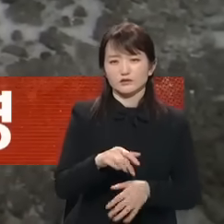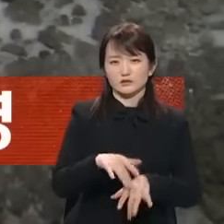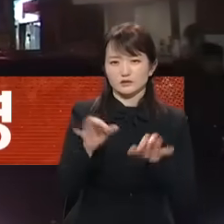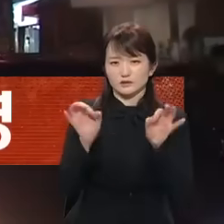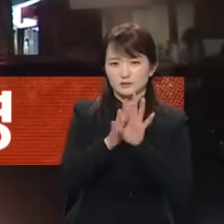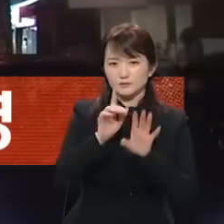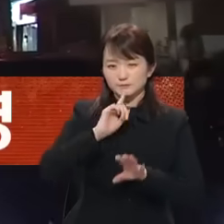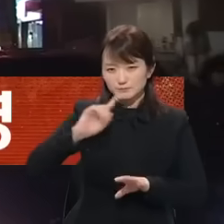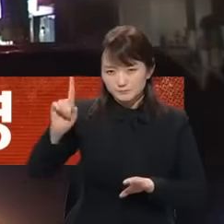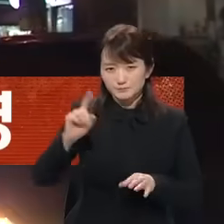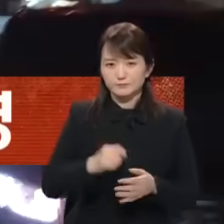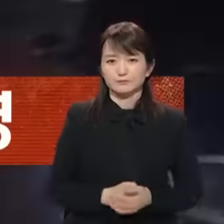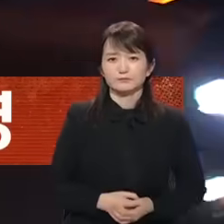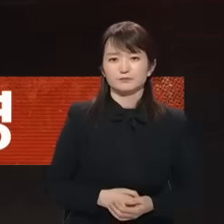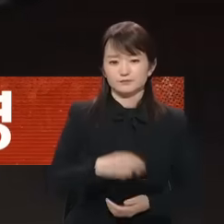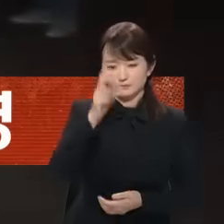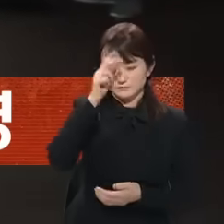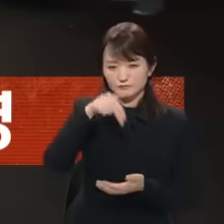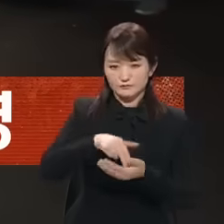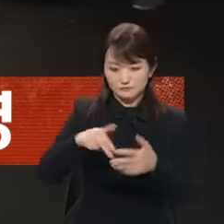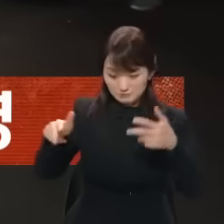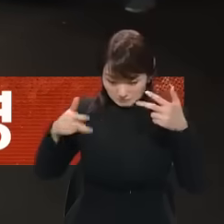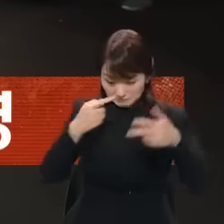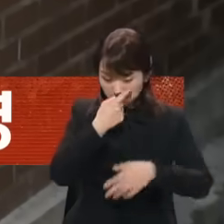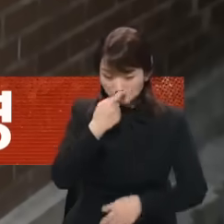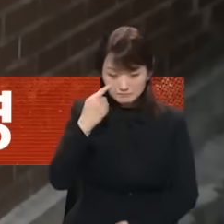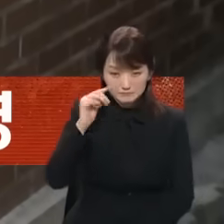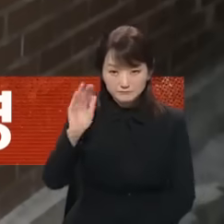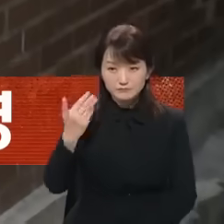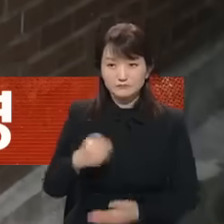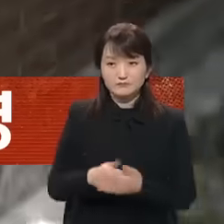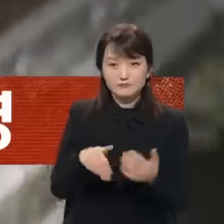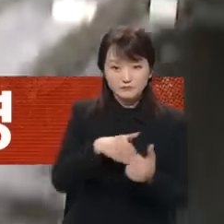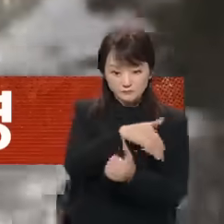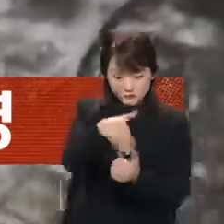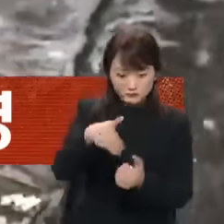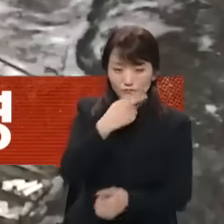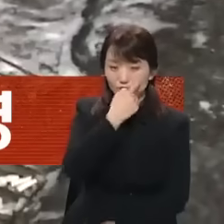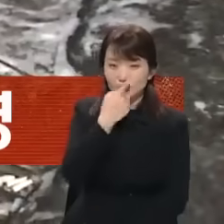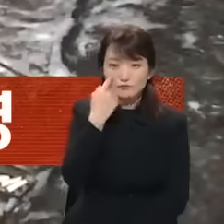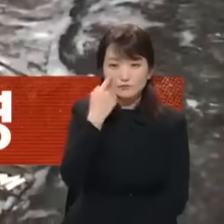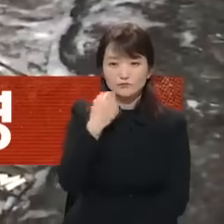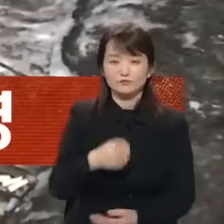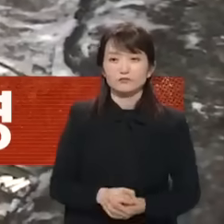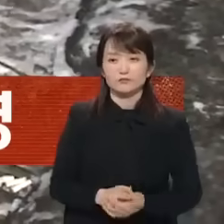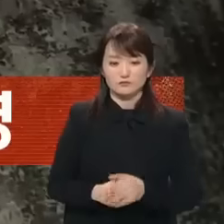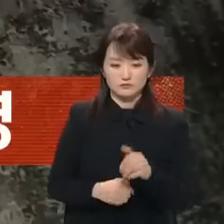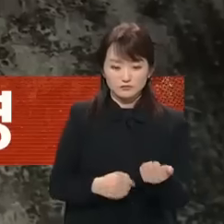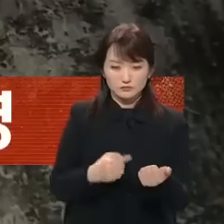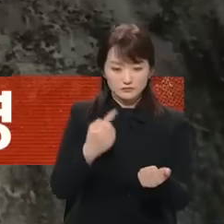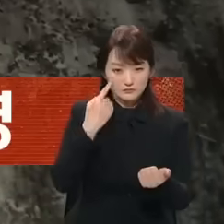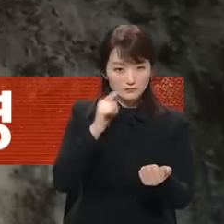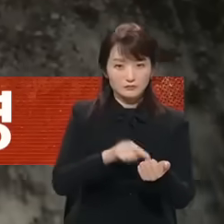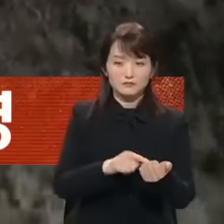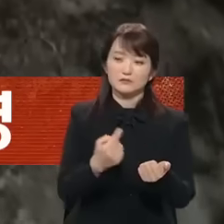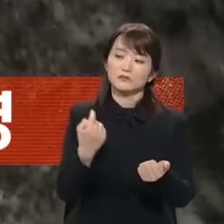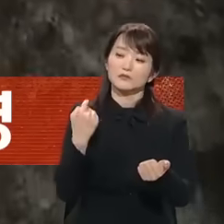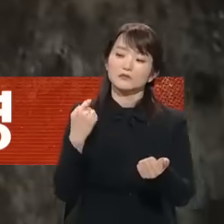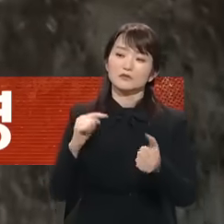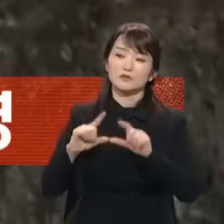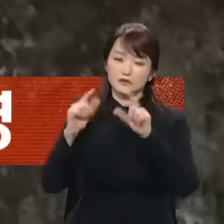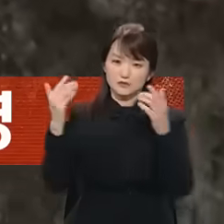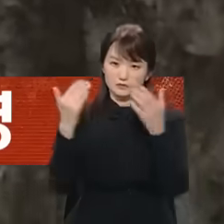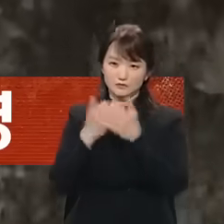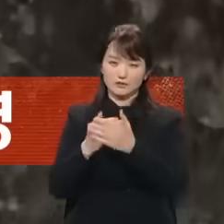당연히 경찰 입장에서 cctv 확인해야겠죠 cctv 주변 CCTV 확인해 보니까 아 시신 발견 전날 밤 10시 30분 그러니까